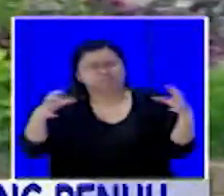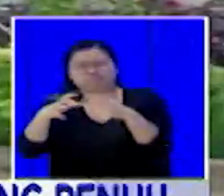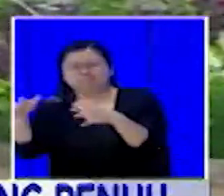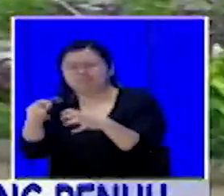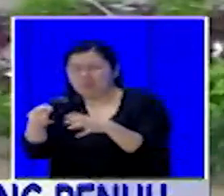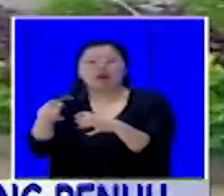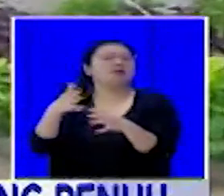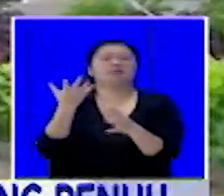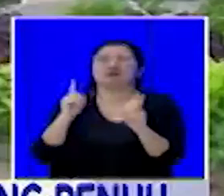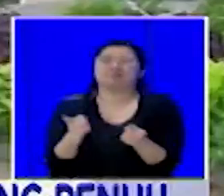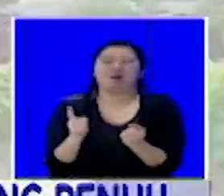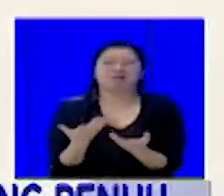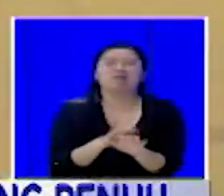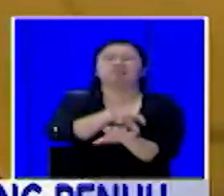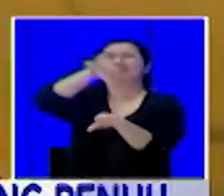di tiap towernya.